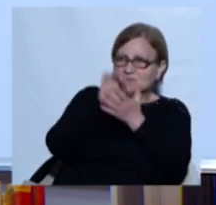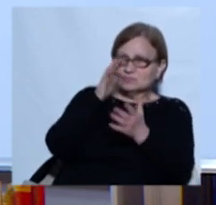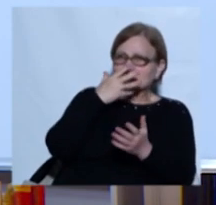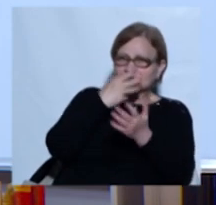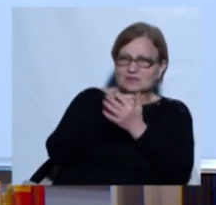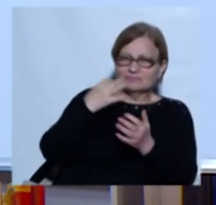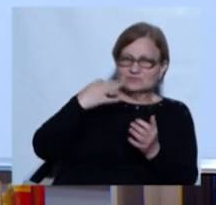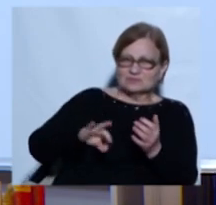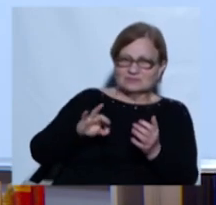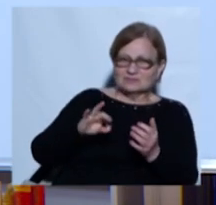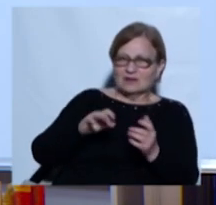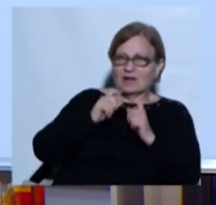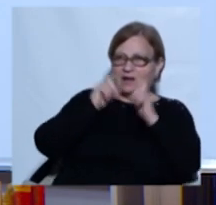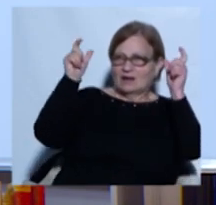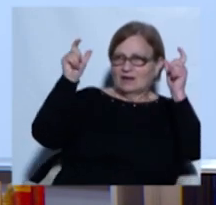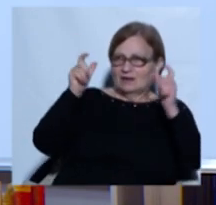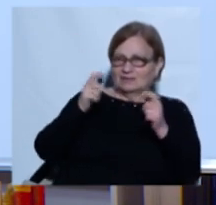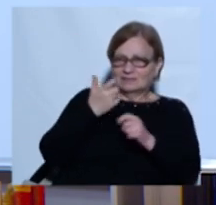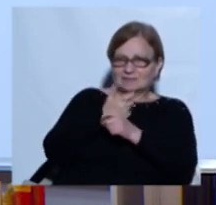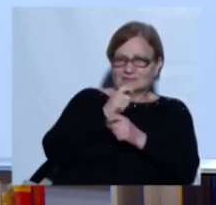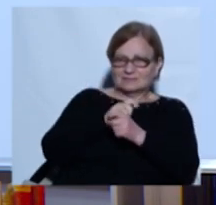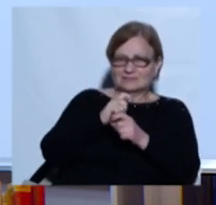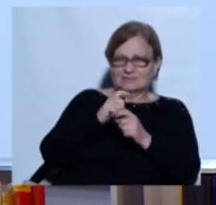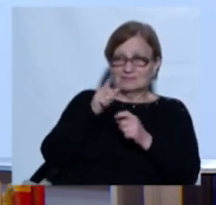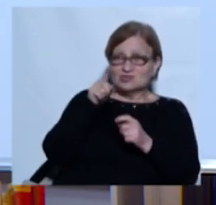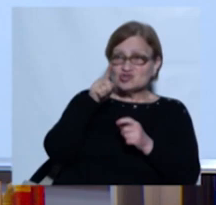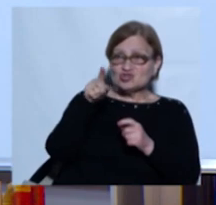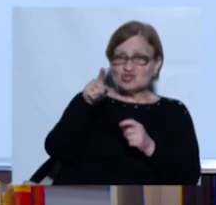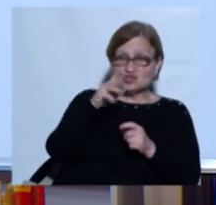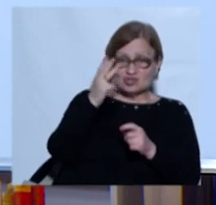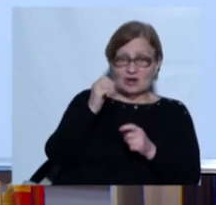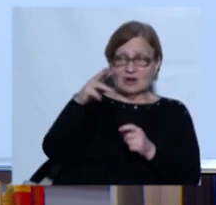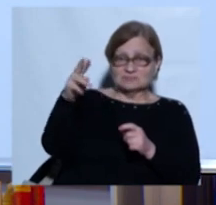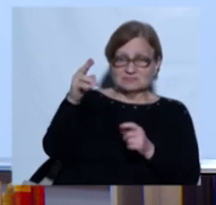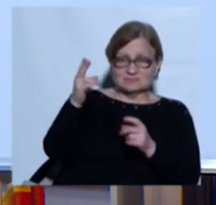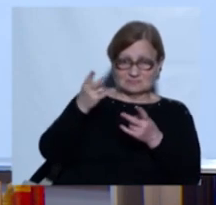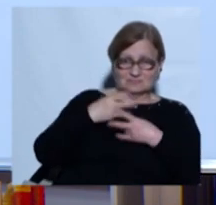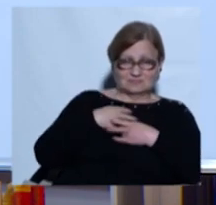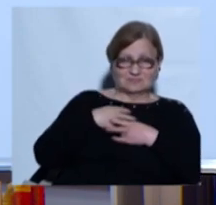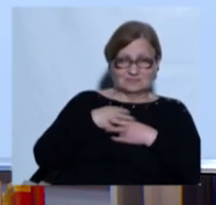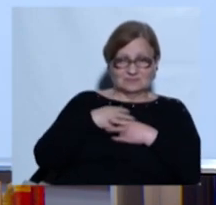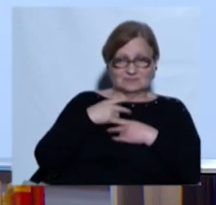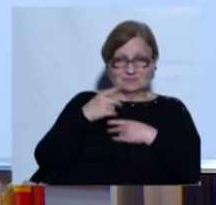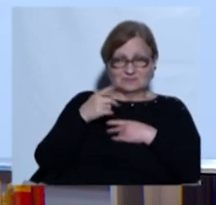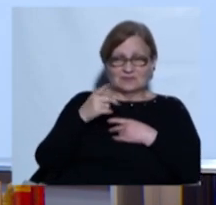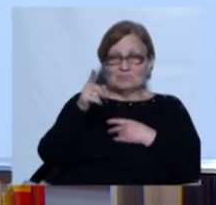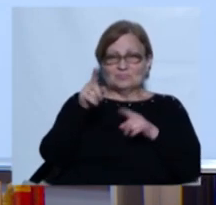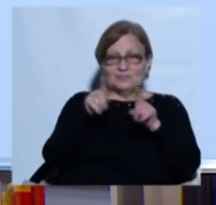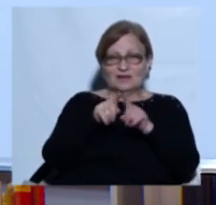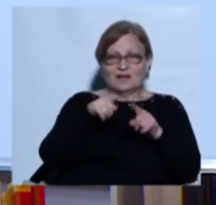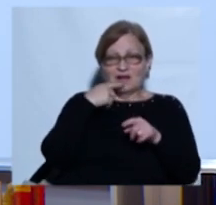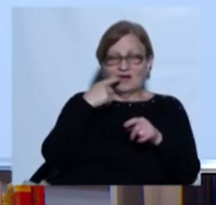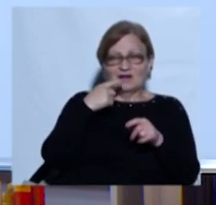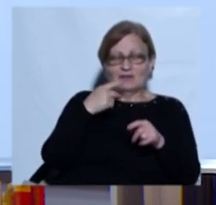ბრუტუს, გახსოვთ წამოიძახებს ცნობილ სიტყვებს: შენ შვილო ჩემო. და მერე ბორხესი ამბობს ამას: შექსპირი და